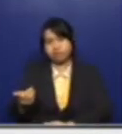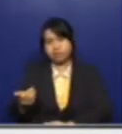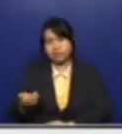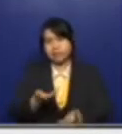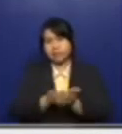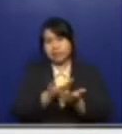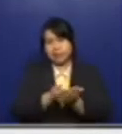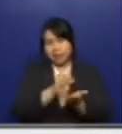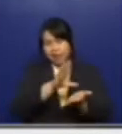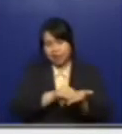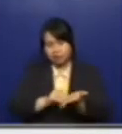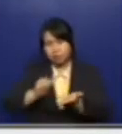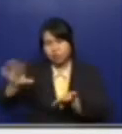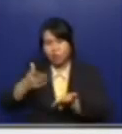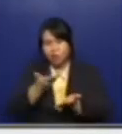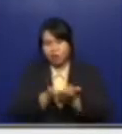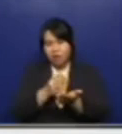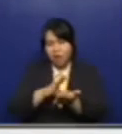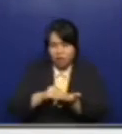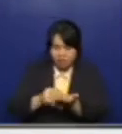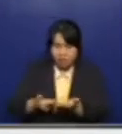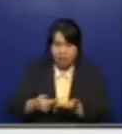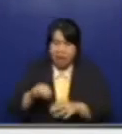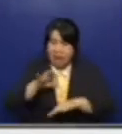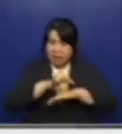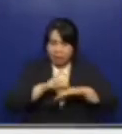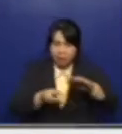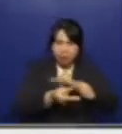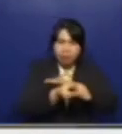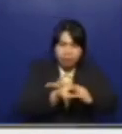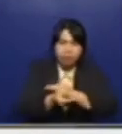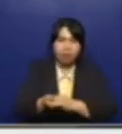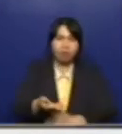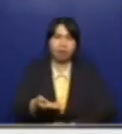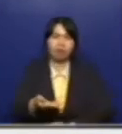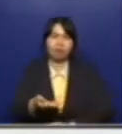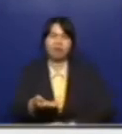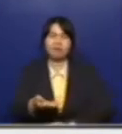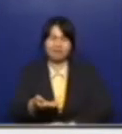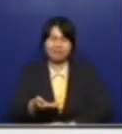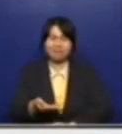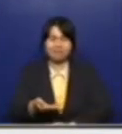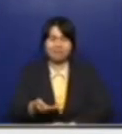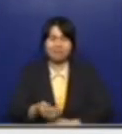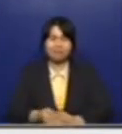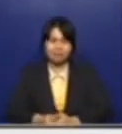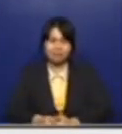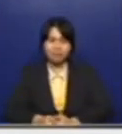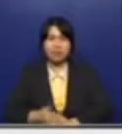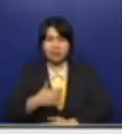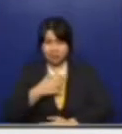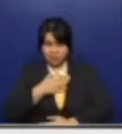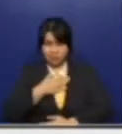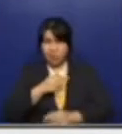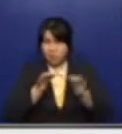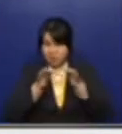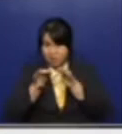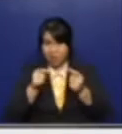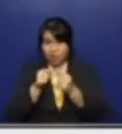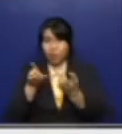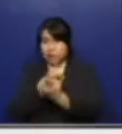เก็บเงินส่งสวยปัญหาซื้อตำแหน่งท่านประธานครับผมชี้เห็นด้านสังคม